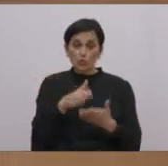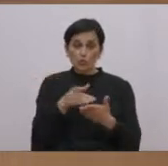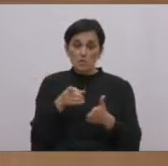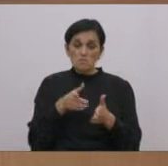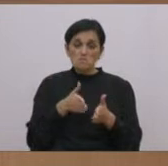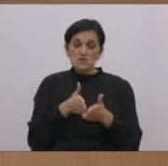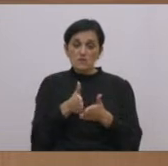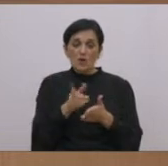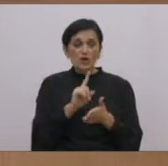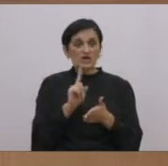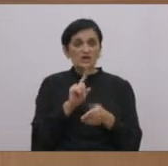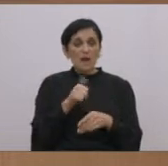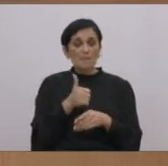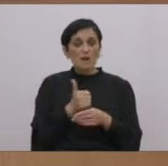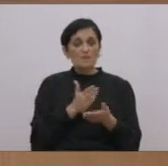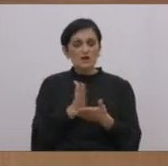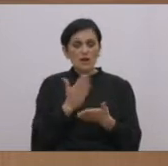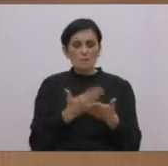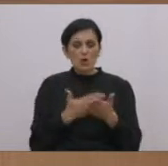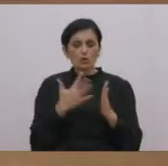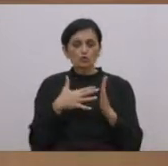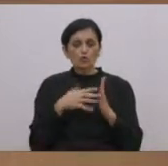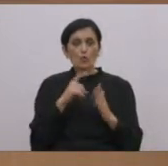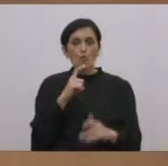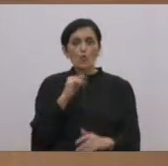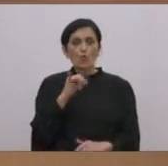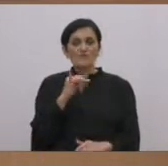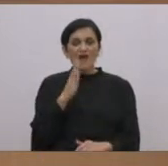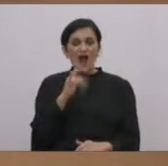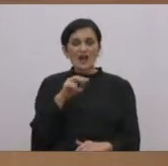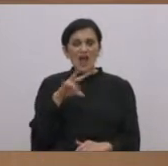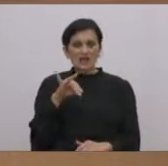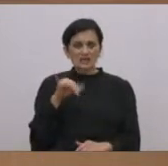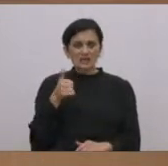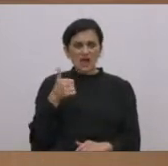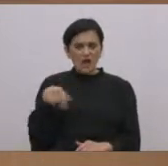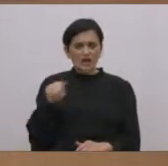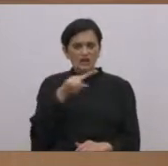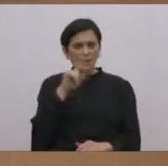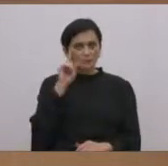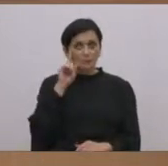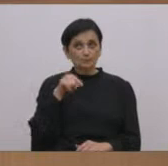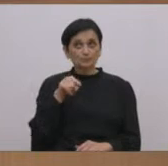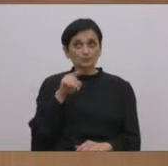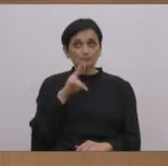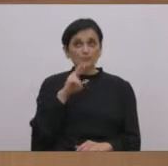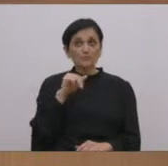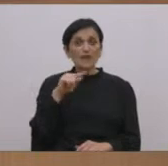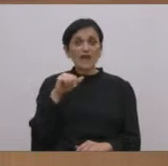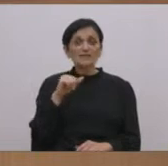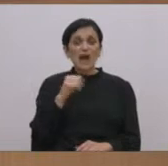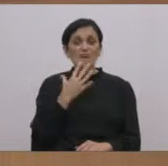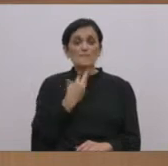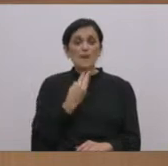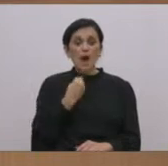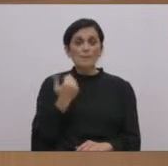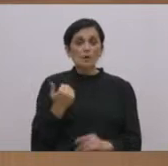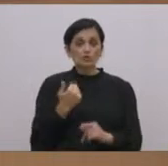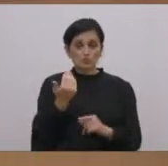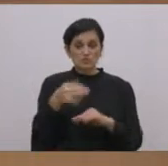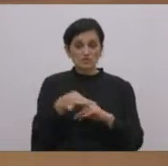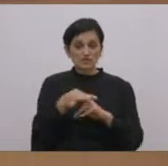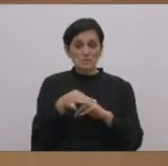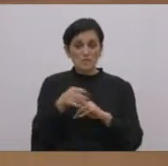მემართულებით რაიმე ტიპის პრიორიტეტი, მაგალითად სოფელი ხურვალეთი, ყველა რომ ძალიან კარგად იცის დათა პაპა სადაც ცხოვრობდა და ეხა მისი მეუღლე